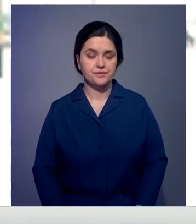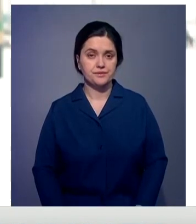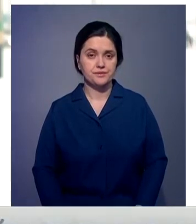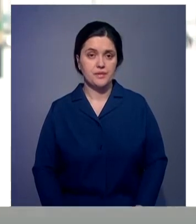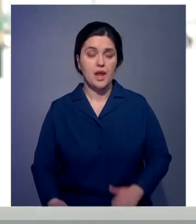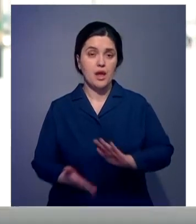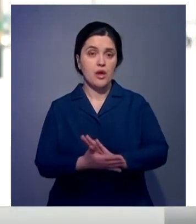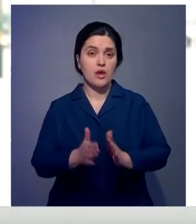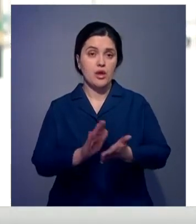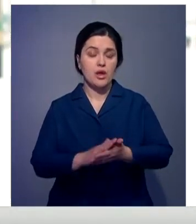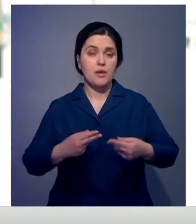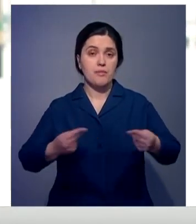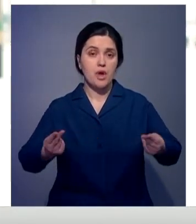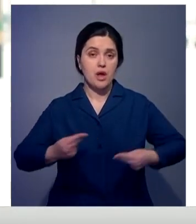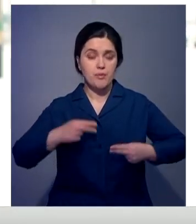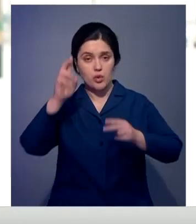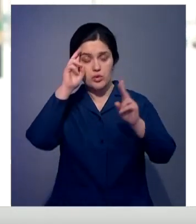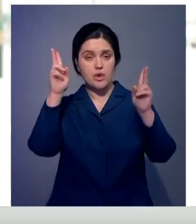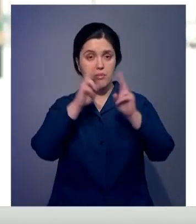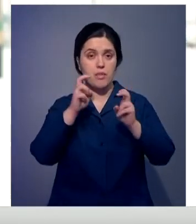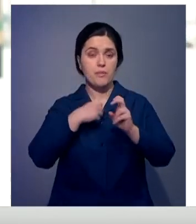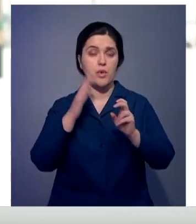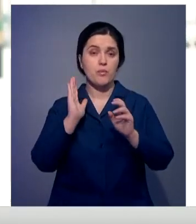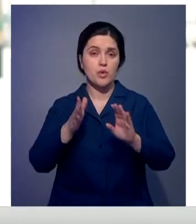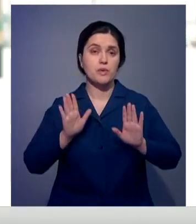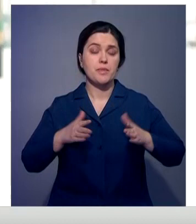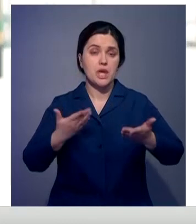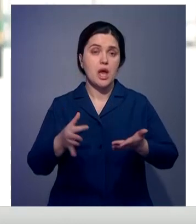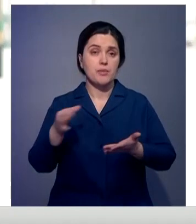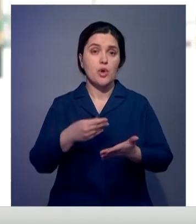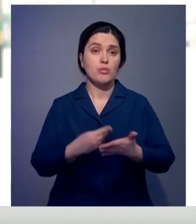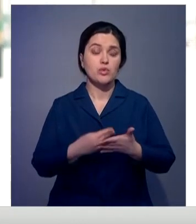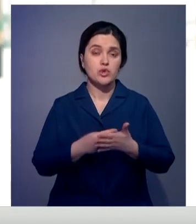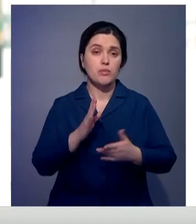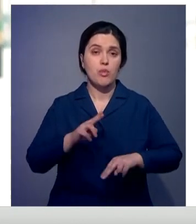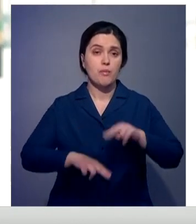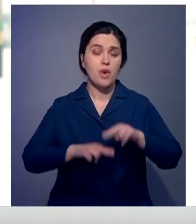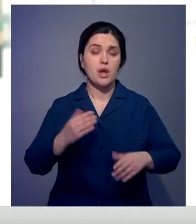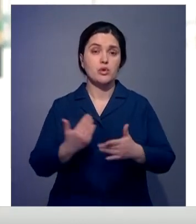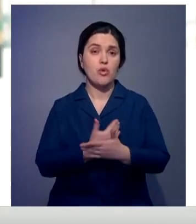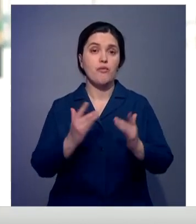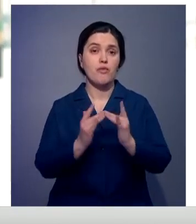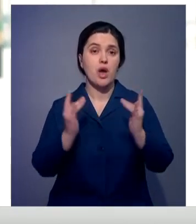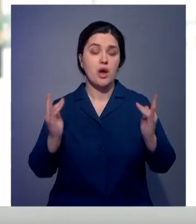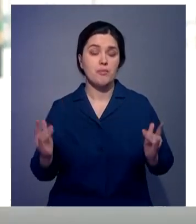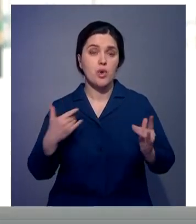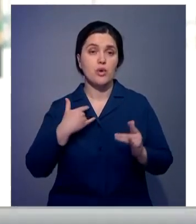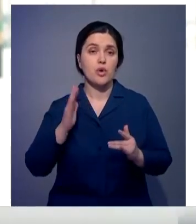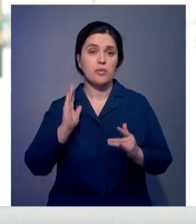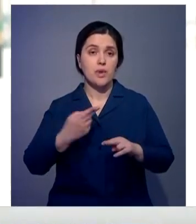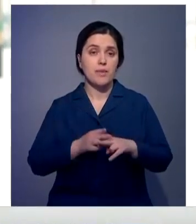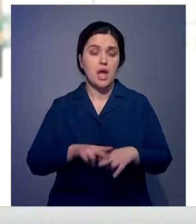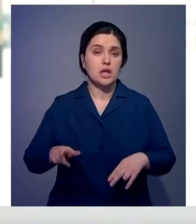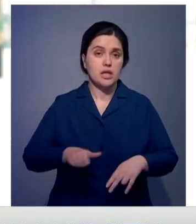После заключения государственной экспертизы мы выйдем с предложением в областной бюджет. Задача стоит построить новый понтонный мост. Мы должны наладить здесь